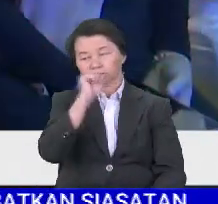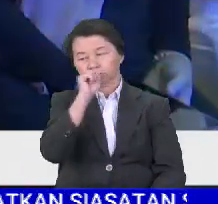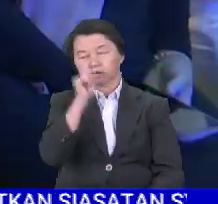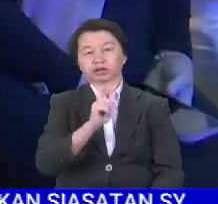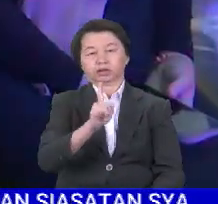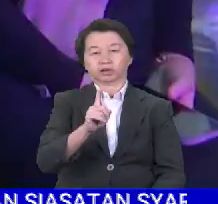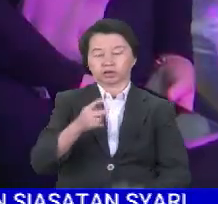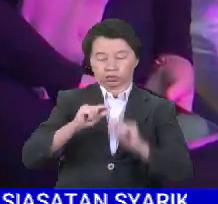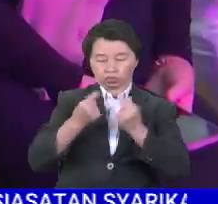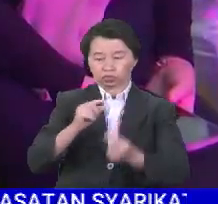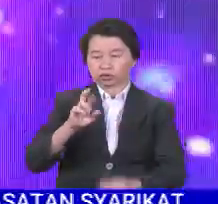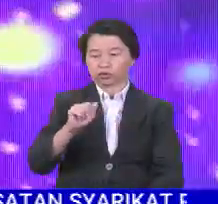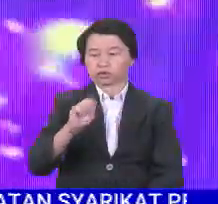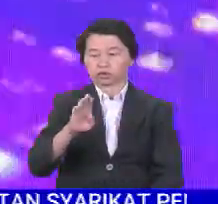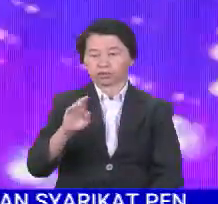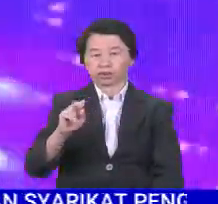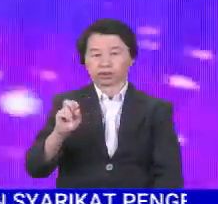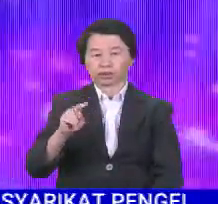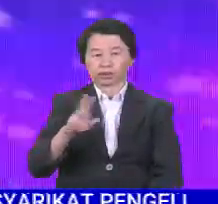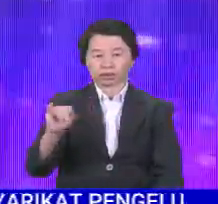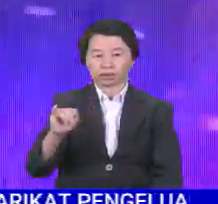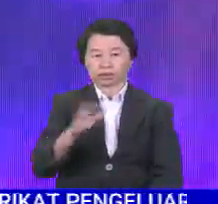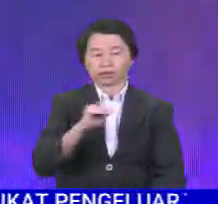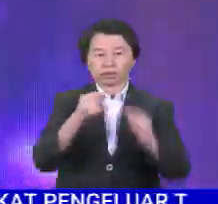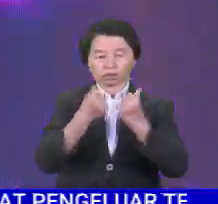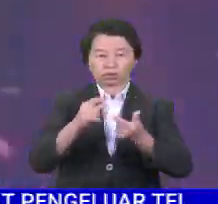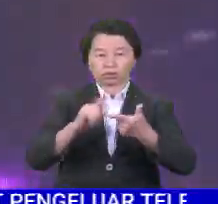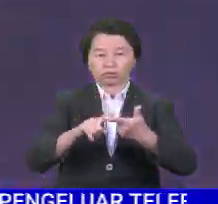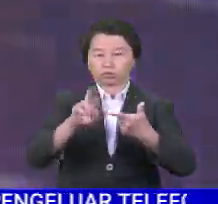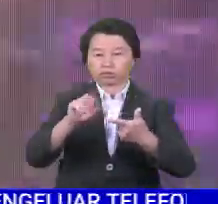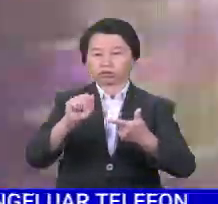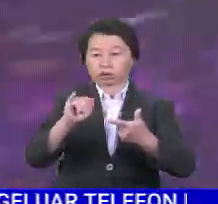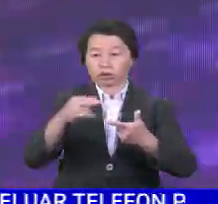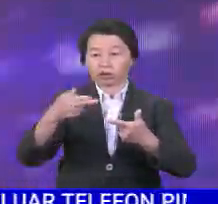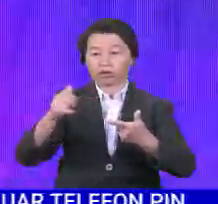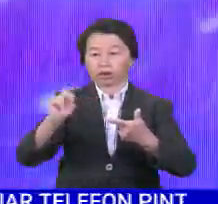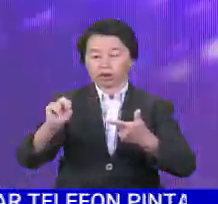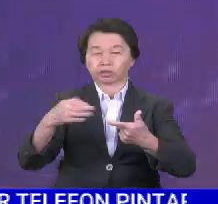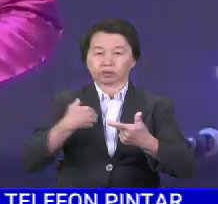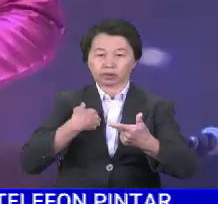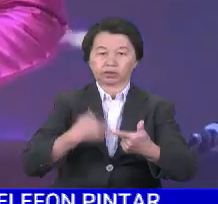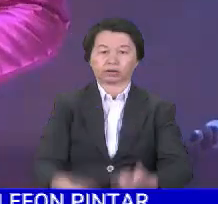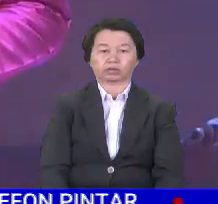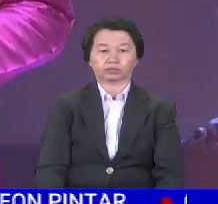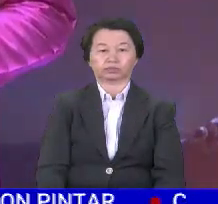kumpulan Rabbani dan Ustaz Nazri Johani daripada kumpulan Raihan.